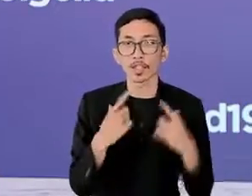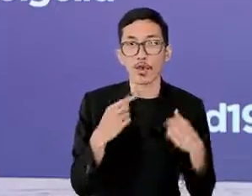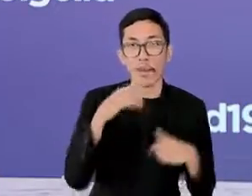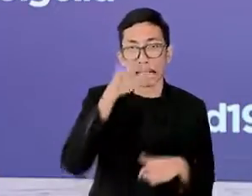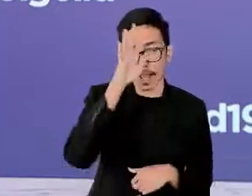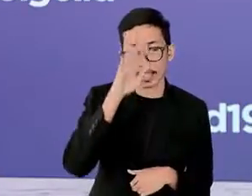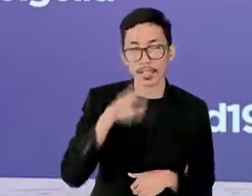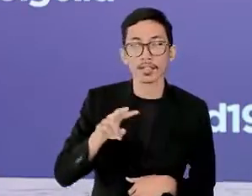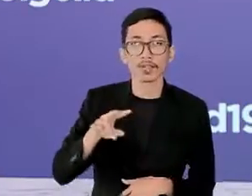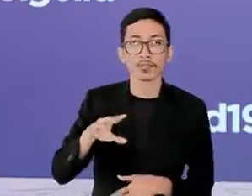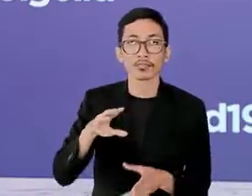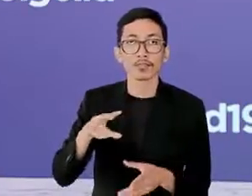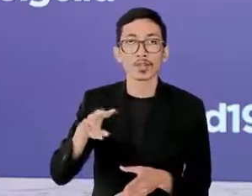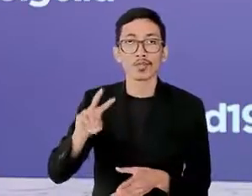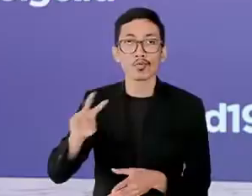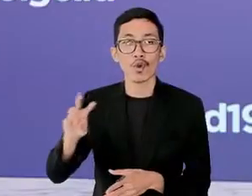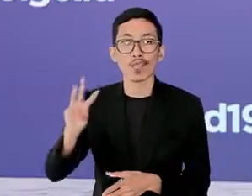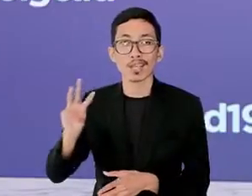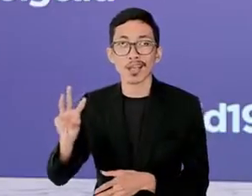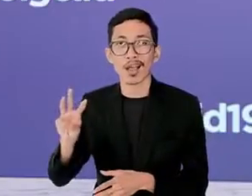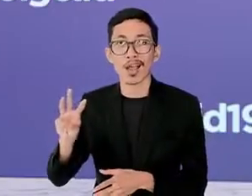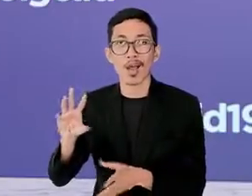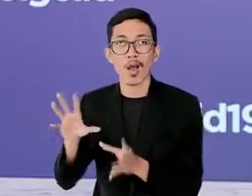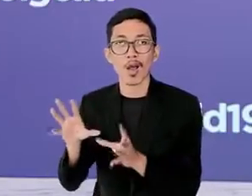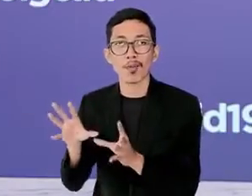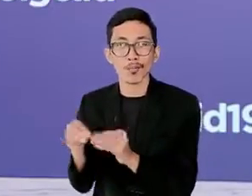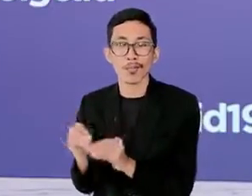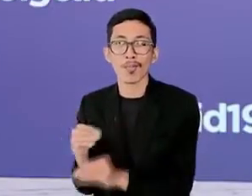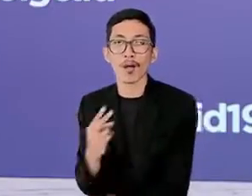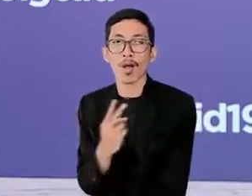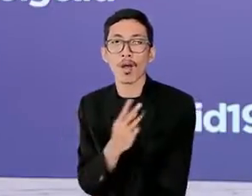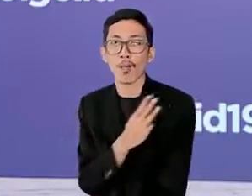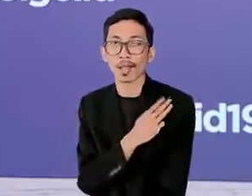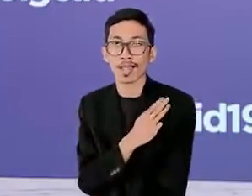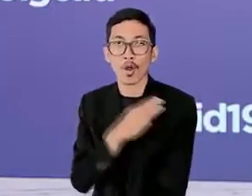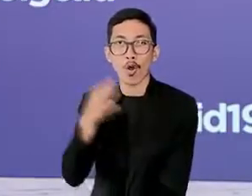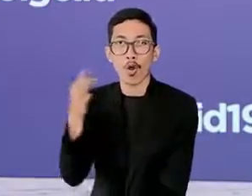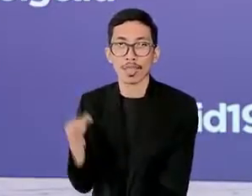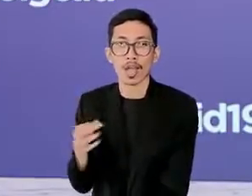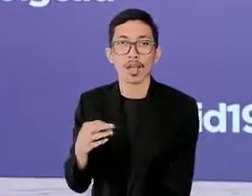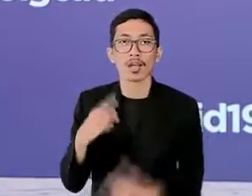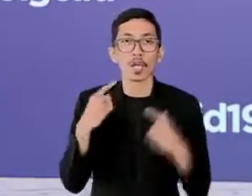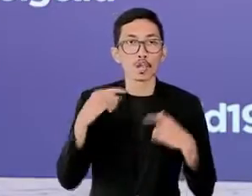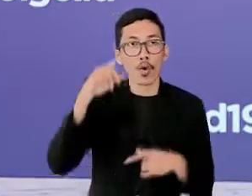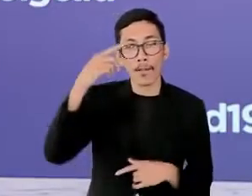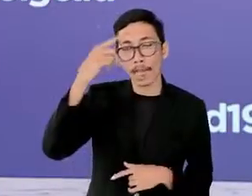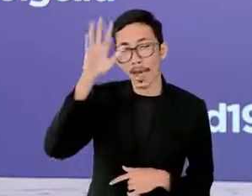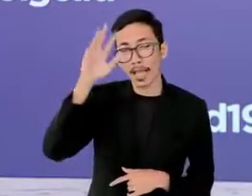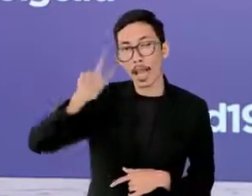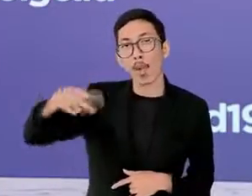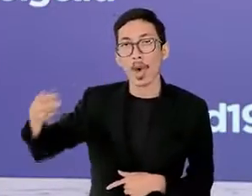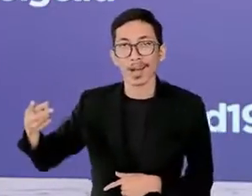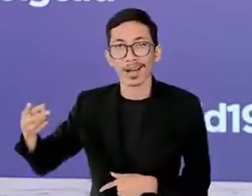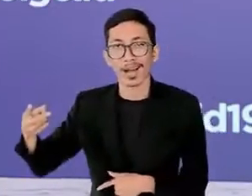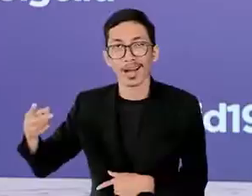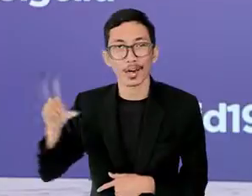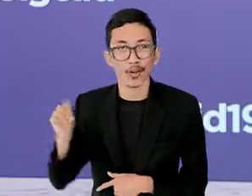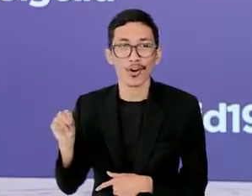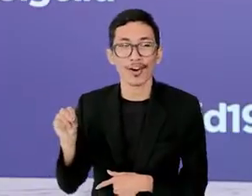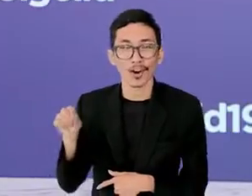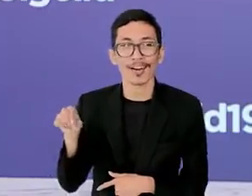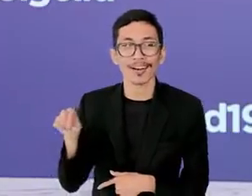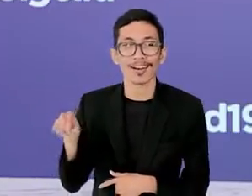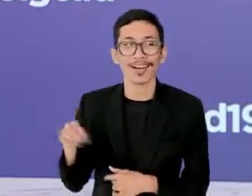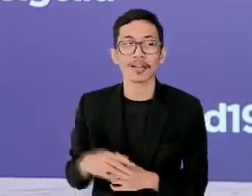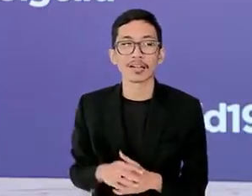23 kabupaten kota di wilayah non Jawa Bali perkembangan kasus coffee 19 secara nasional mengalami